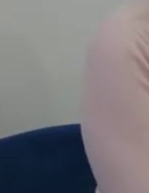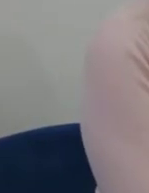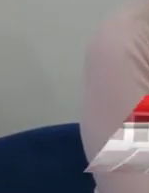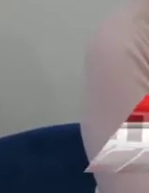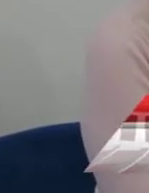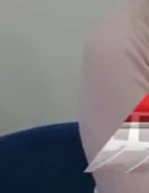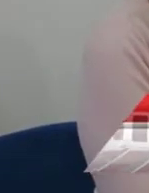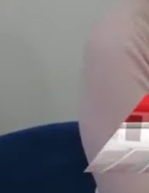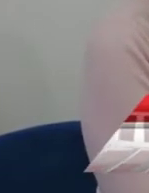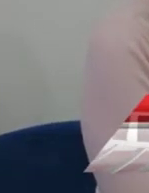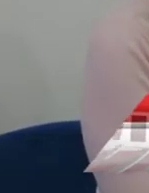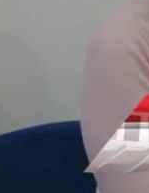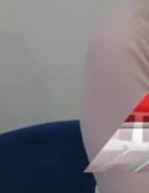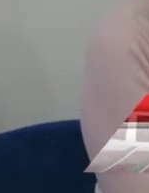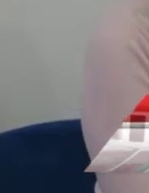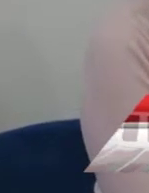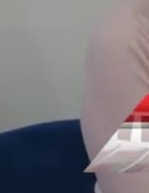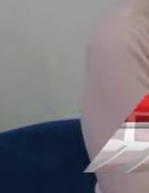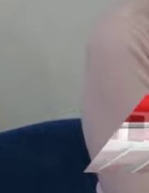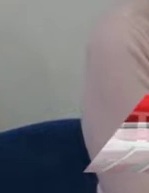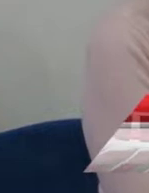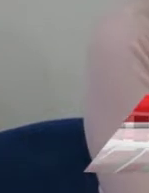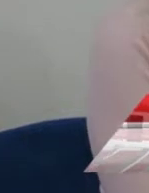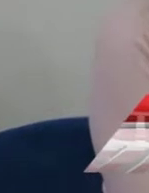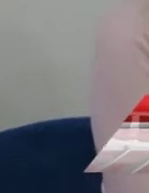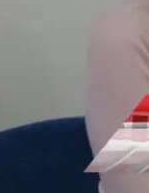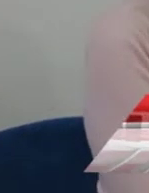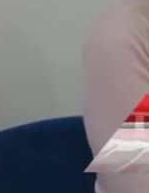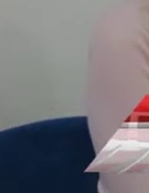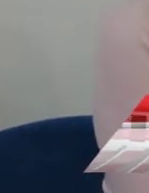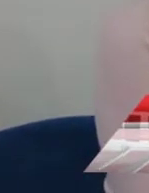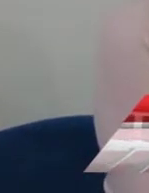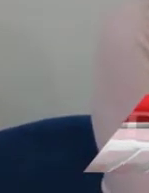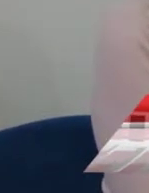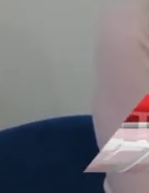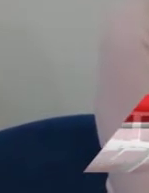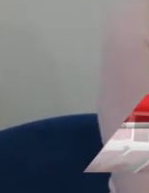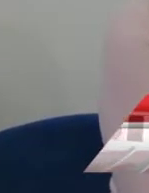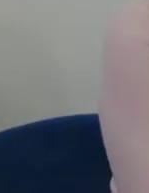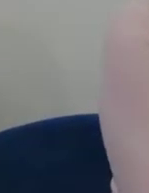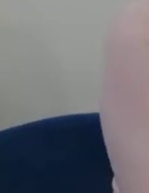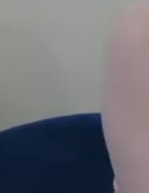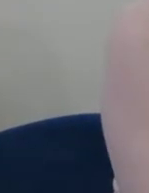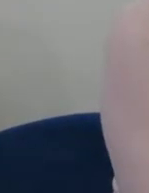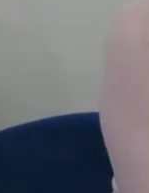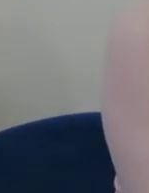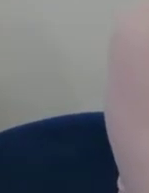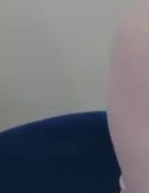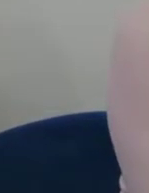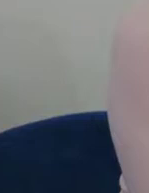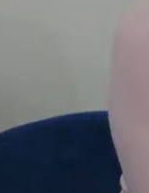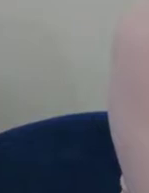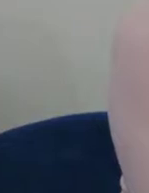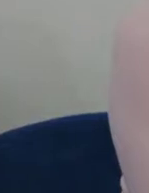Ми довго говорили. Водії розповідали про свої труднощі, борги, що треба готуватись до зими. Ми домовились, що якщо вони